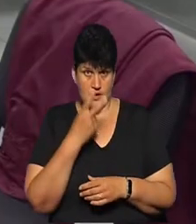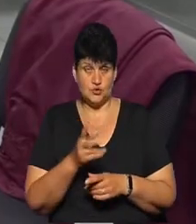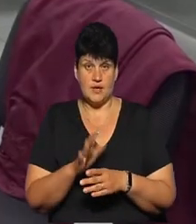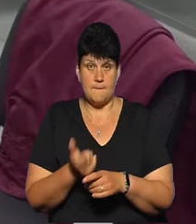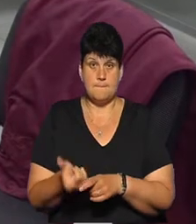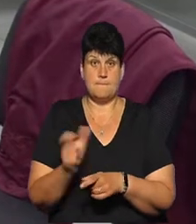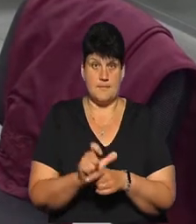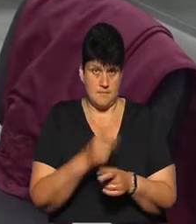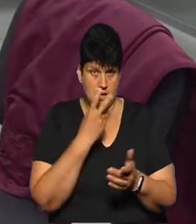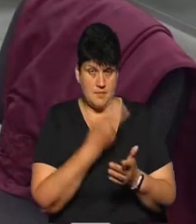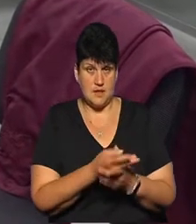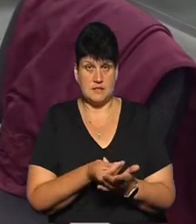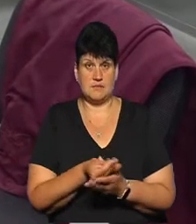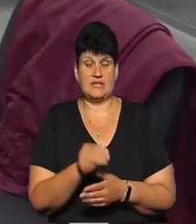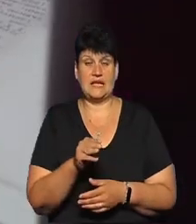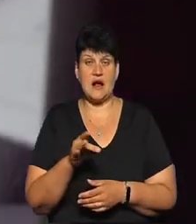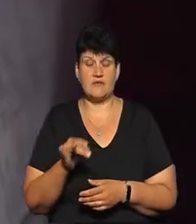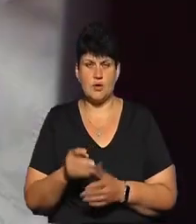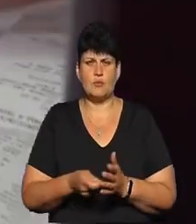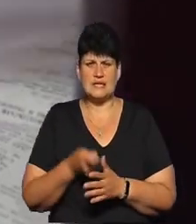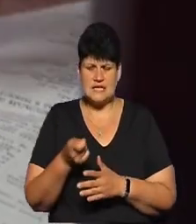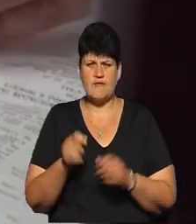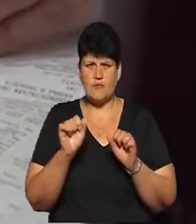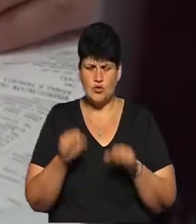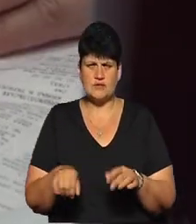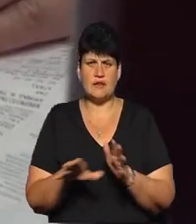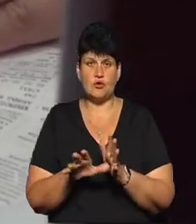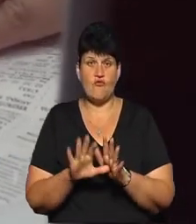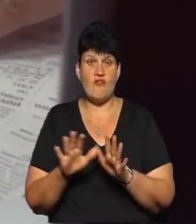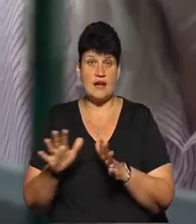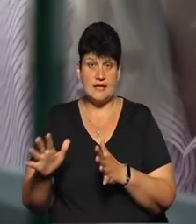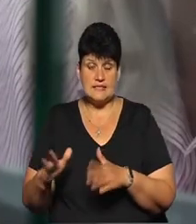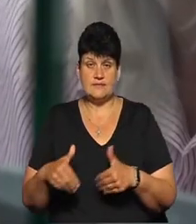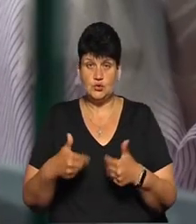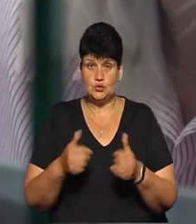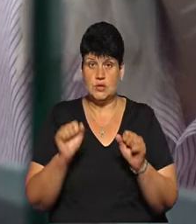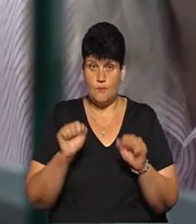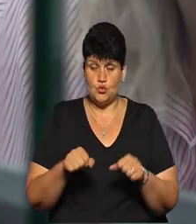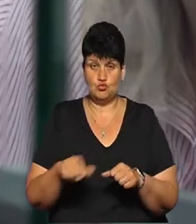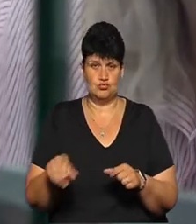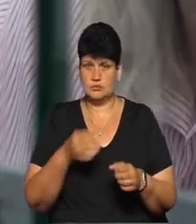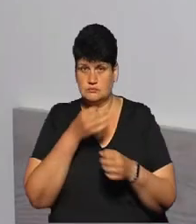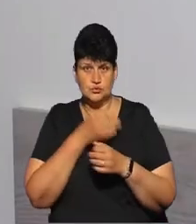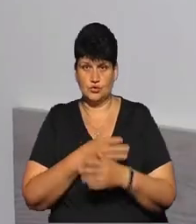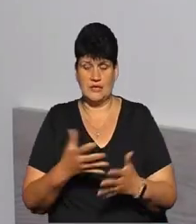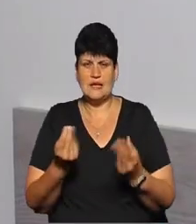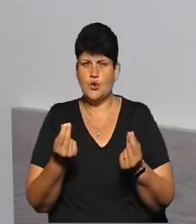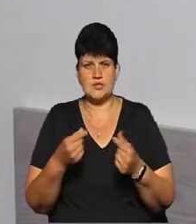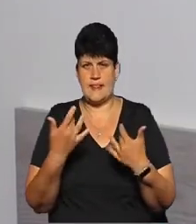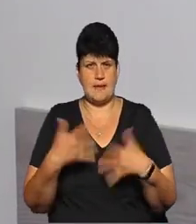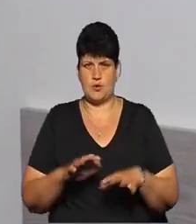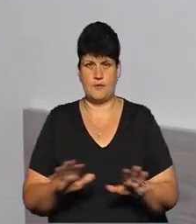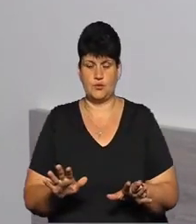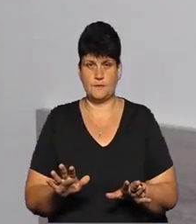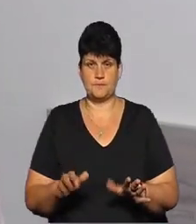травень. Подати заяву можна і в електронному варіанті, каже жінка. Звернутися люди можуть будь-коли. Їхні гроші не пропадуть. До заяви